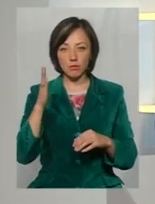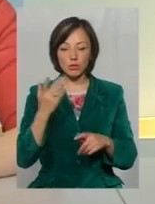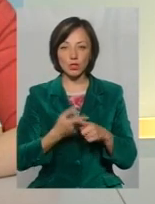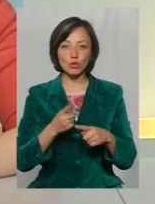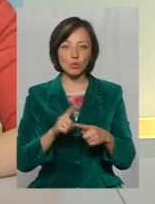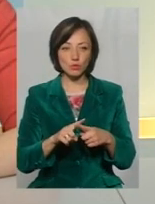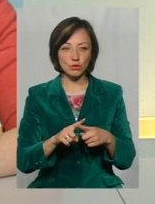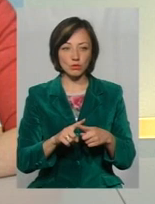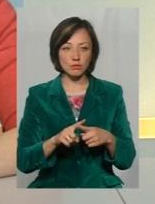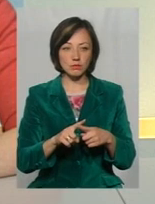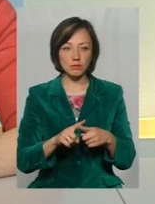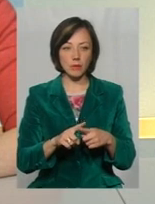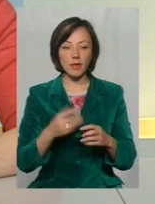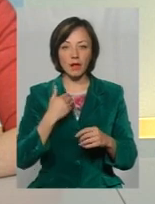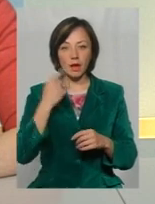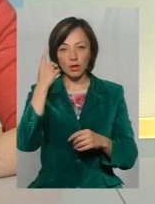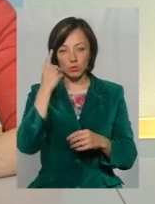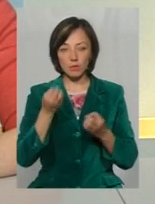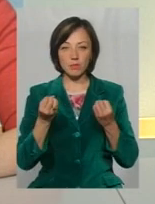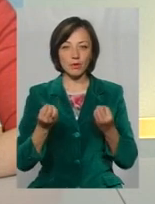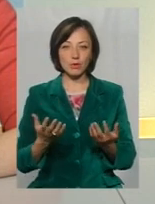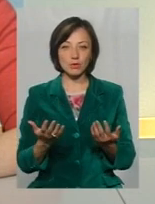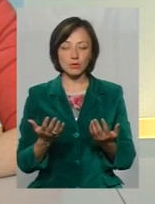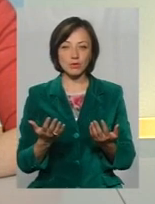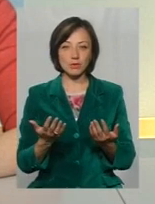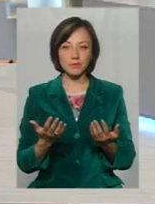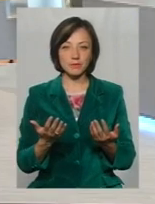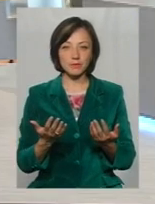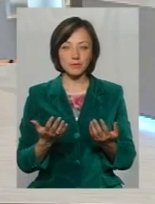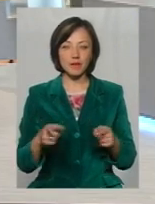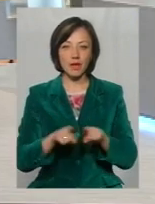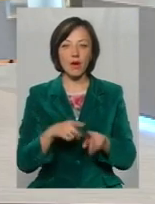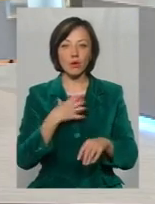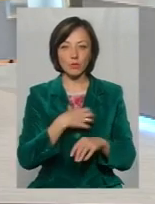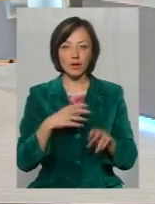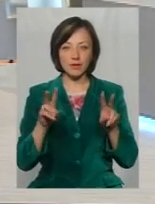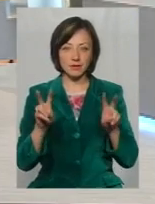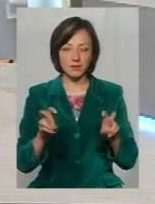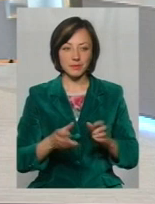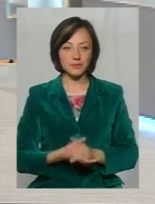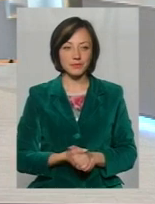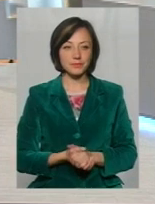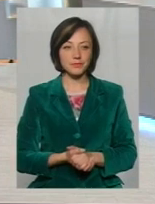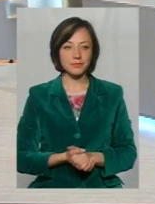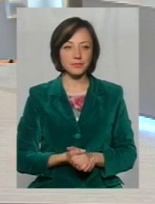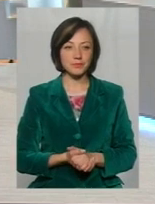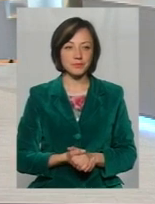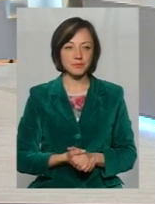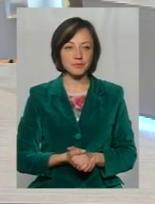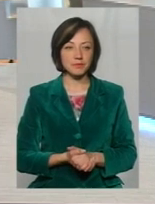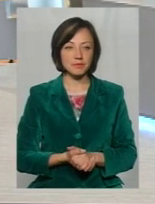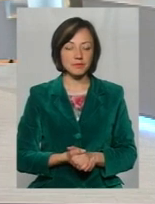Тому, я думаю, тут просто такий… Актуальність теми тут відіграє свою роль,